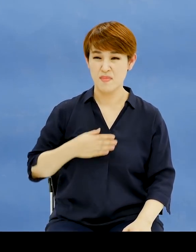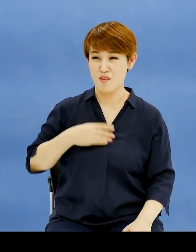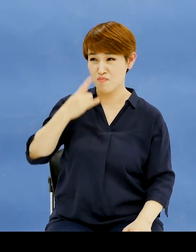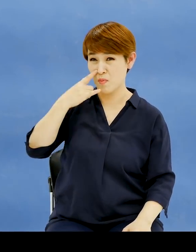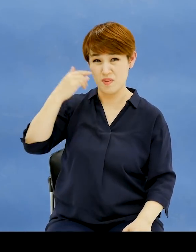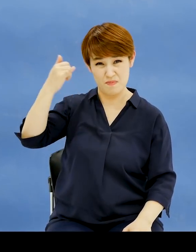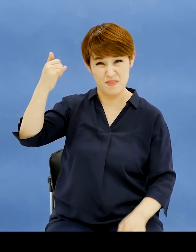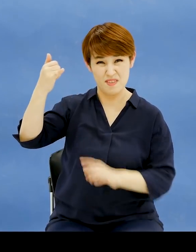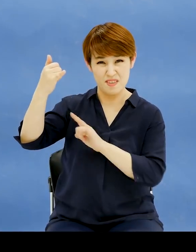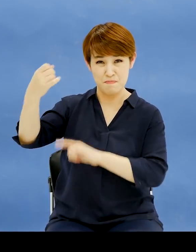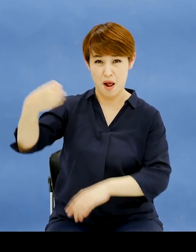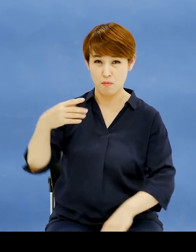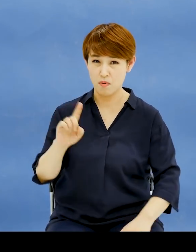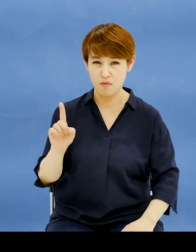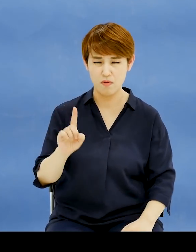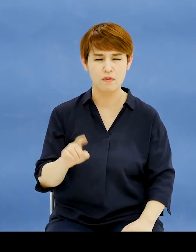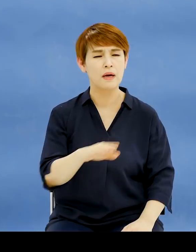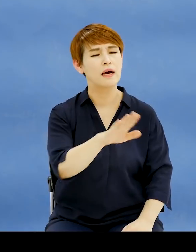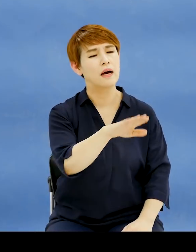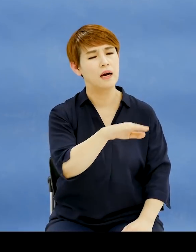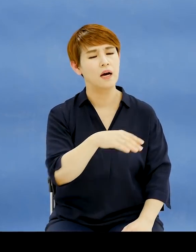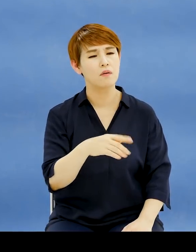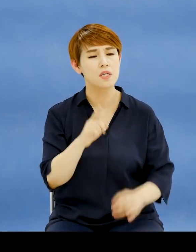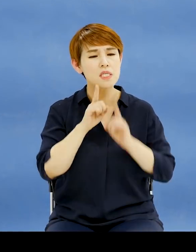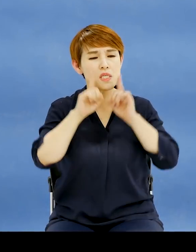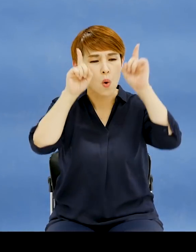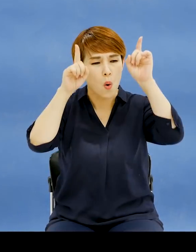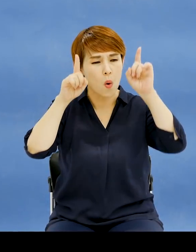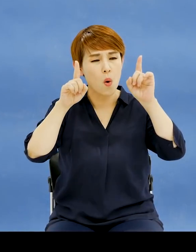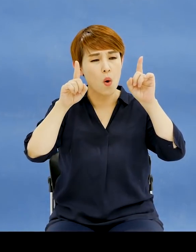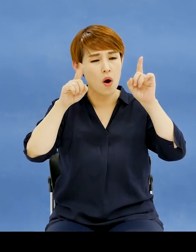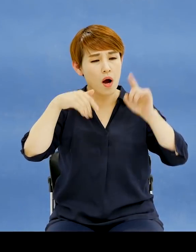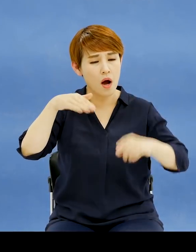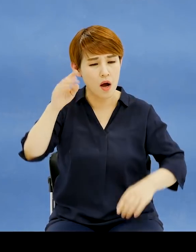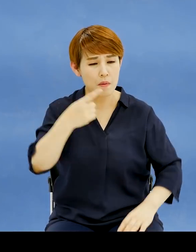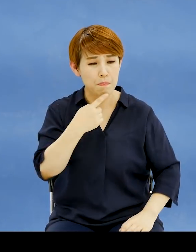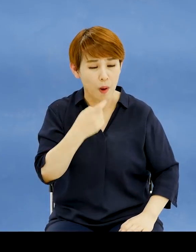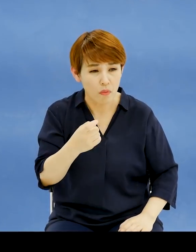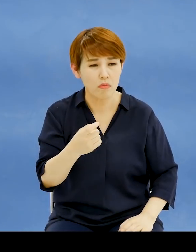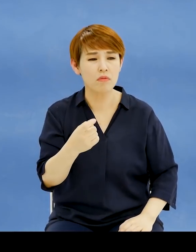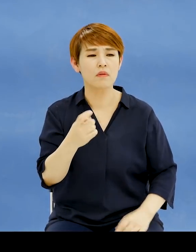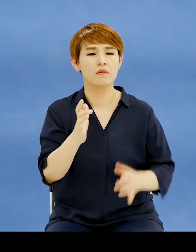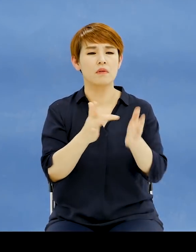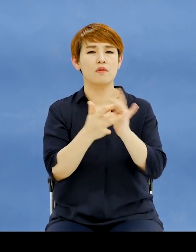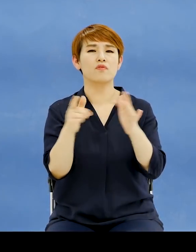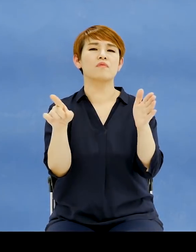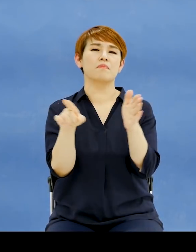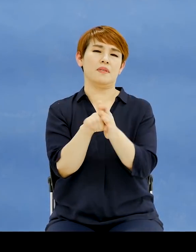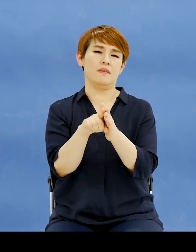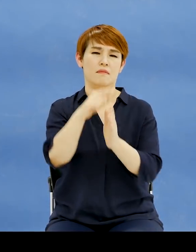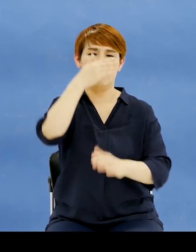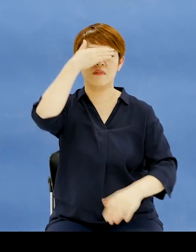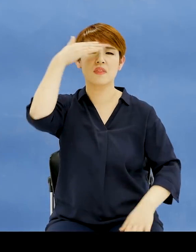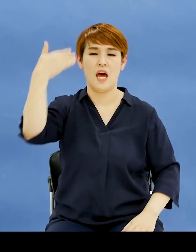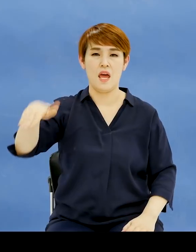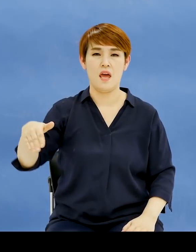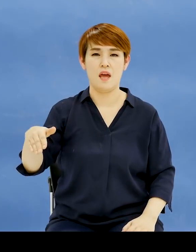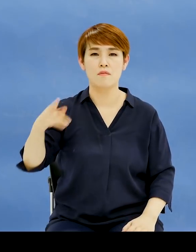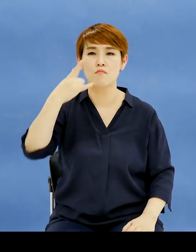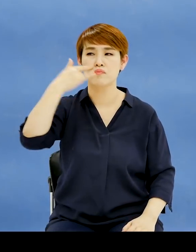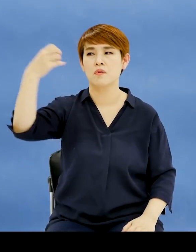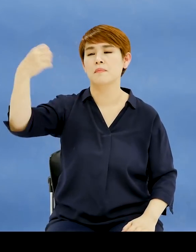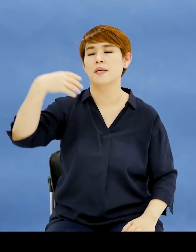저희 어머니 아버지는 이런 얘기를 하시더라고요. 그래도 우리가 지옥 가는 인생이었는데 이렇게 예수님 알게 돼서